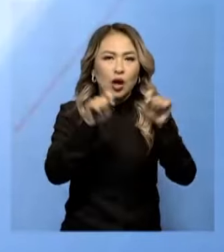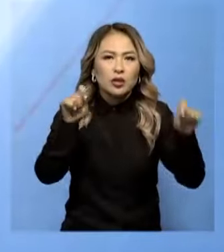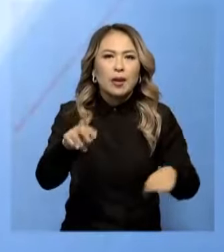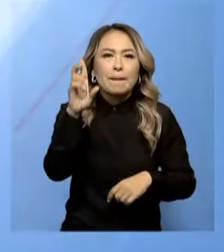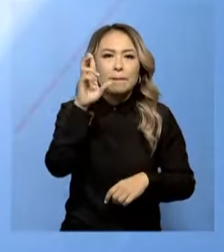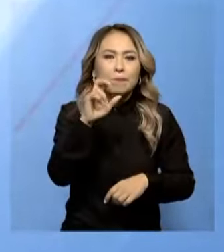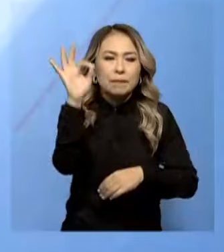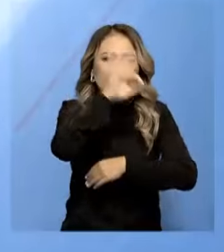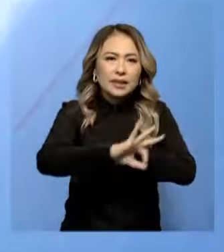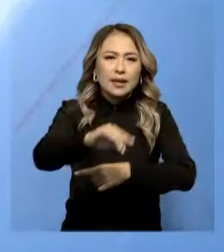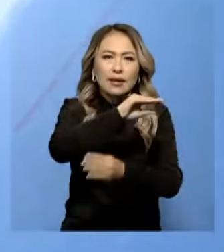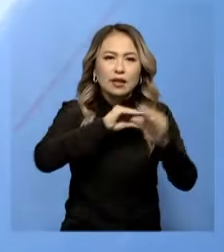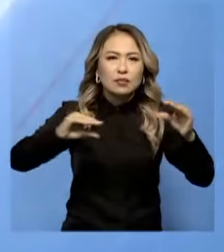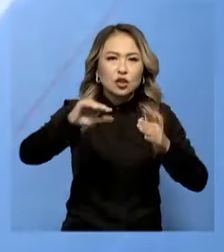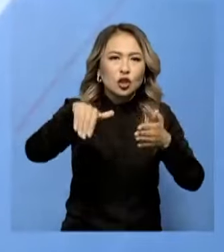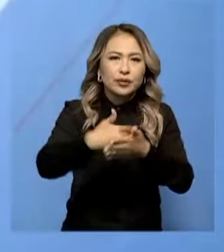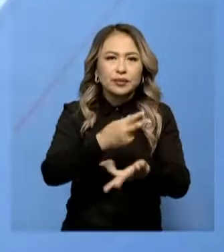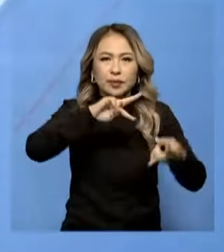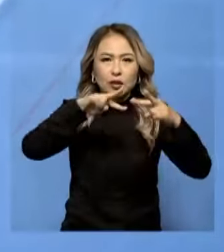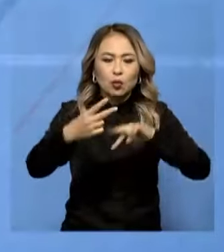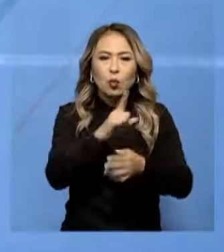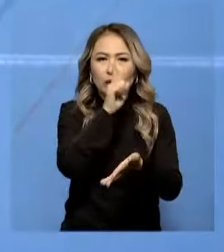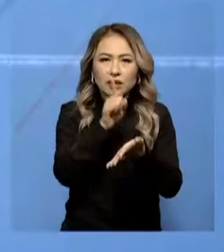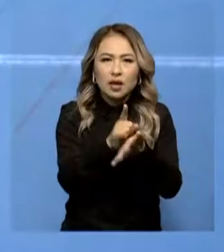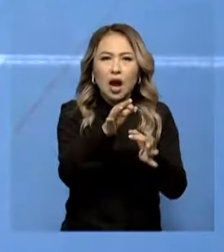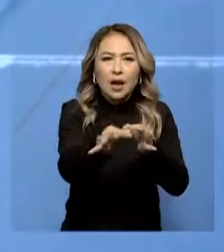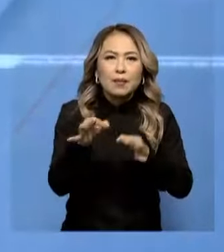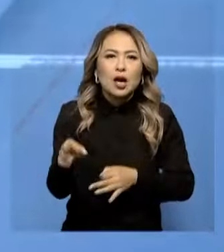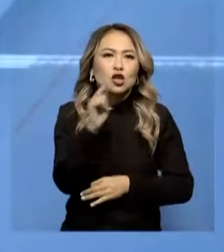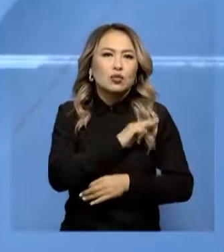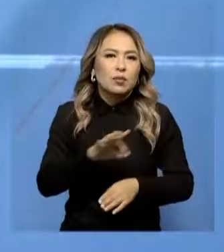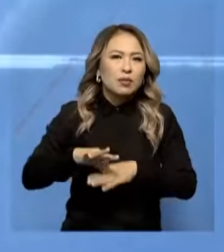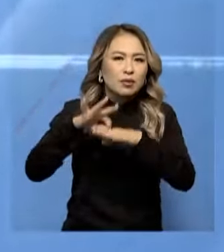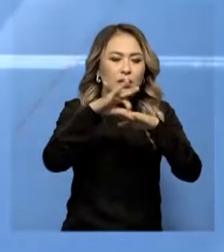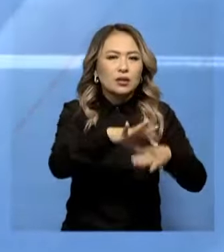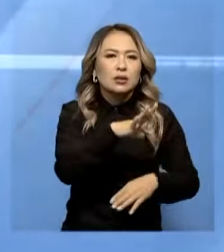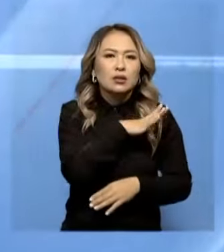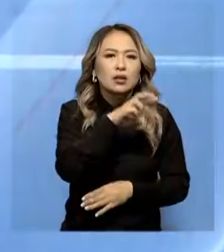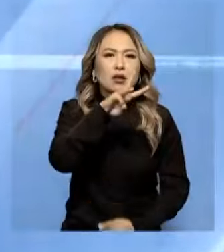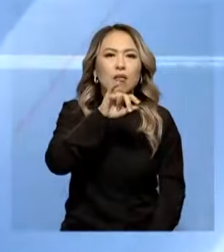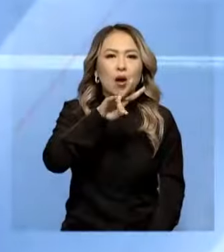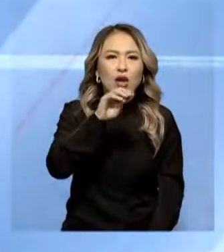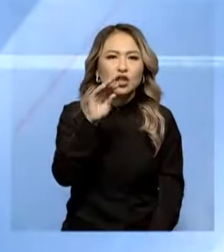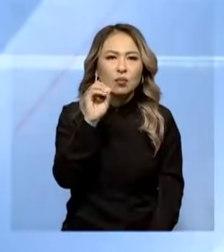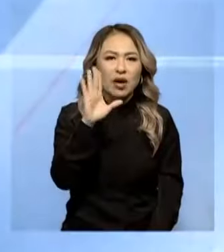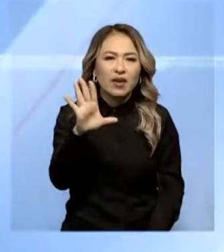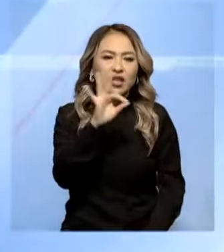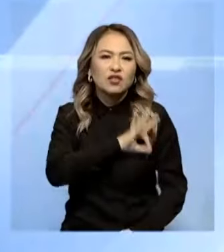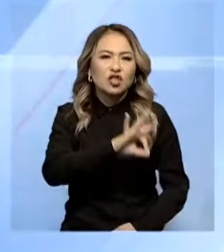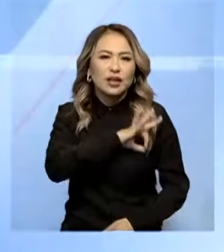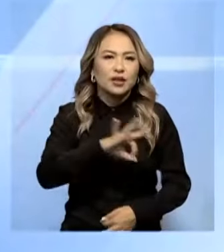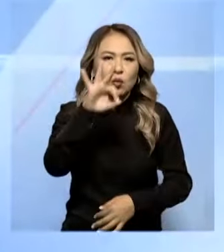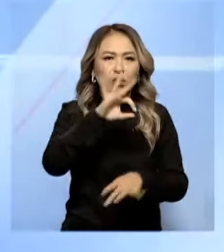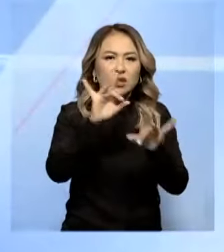және батыс айналма жолын жандандыру негізгі міндет болуға тиіс. Аймаққа жұмыс сапарымен барған сенат төрағасы Мәулен Әшімбаев